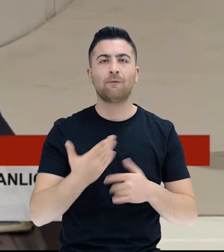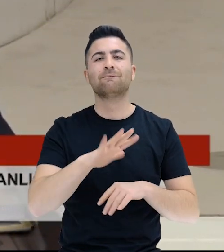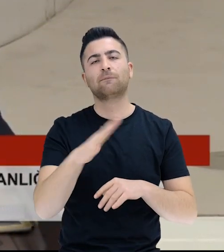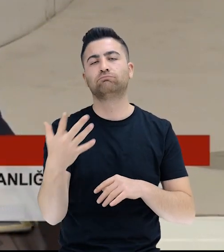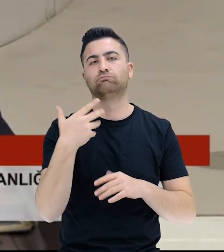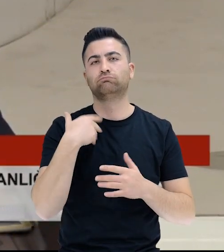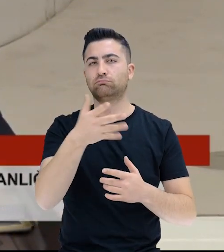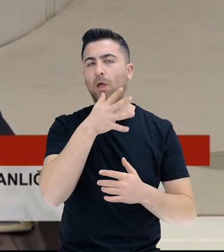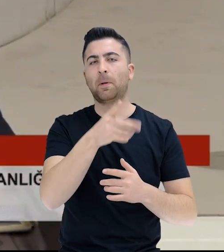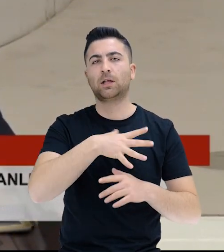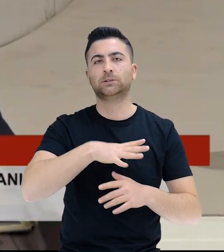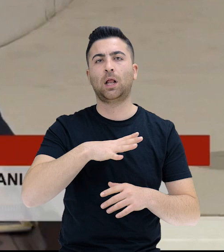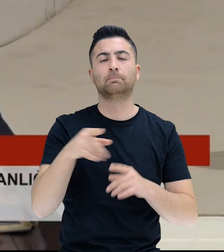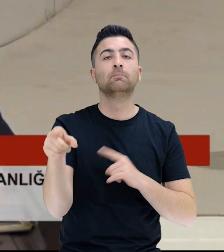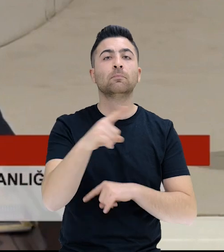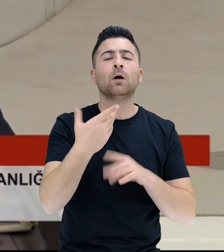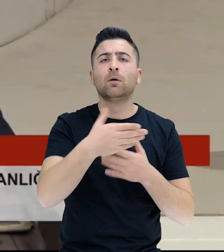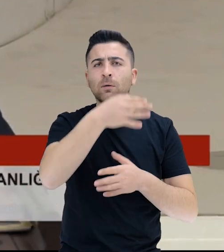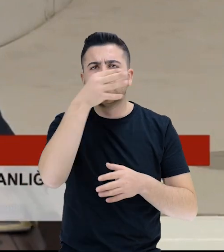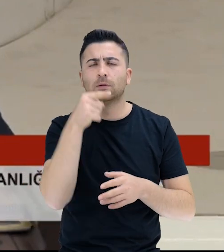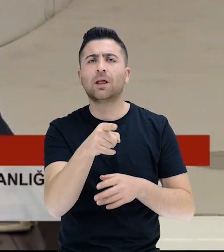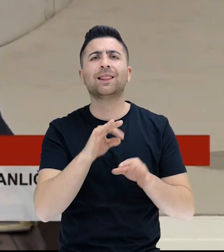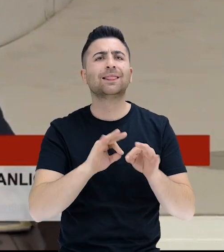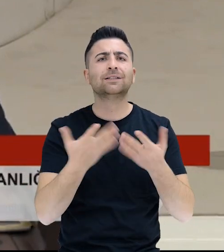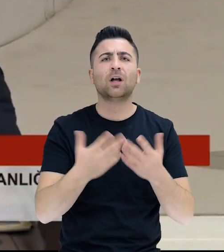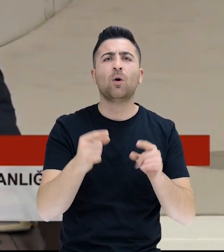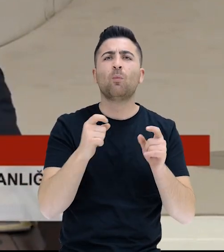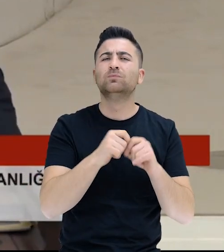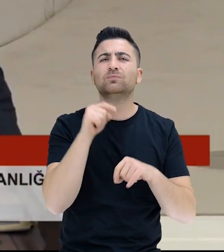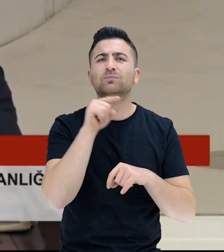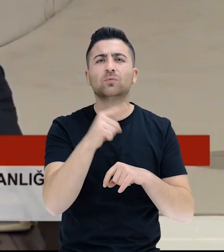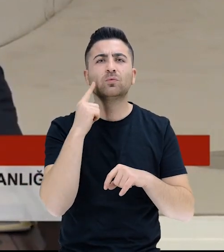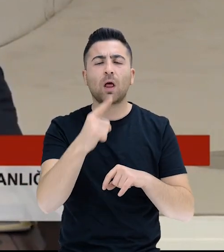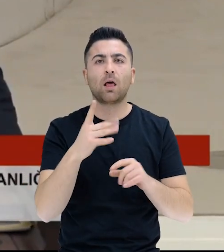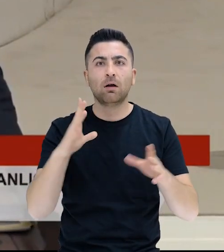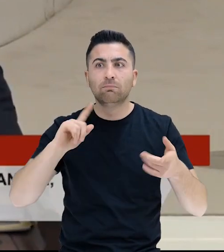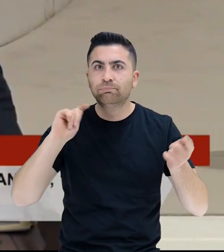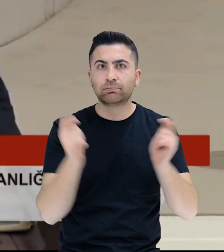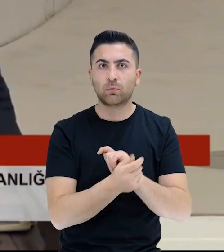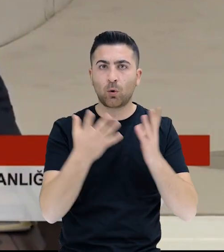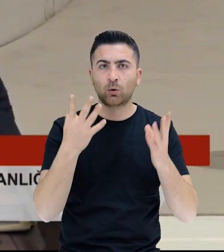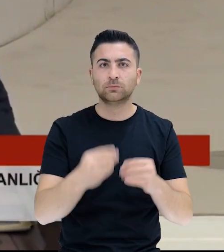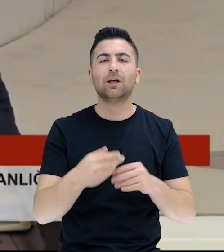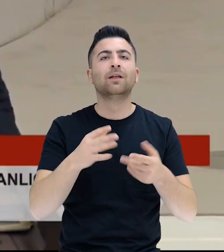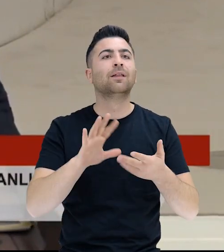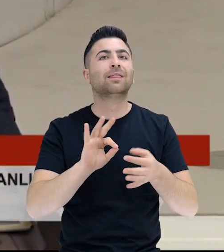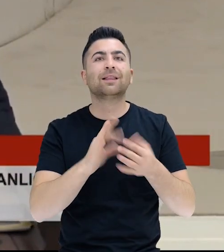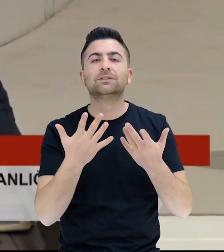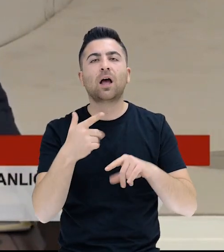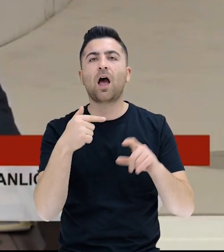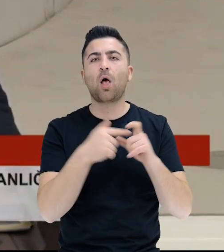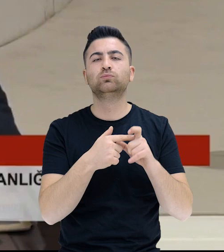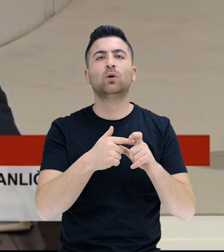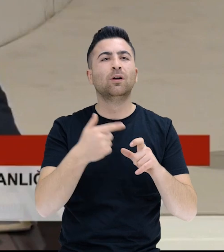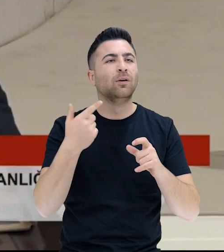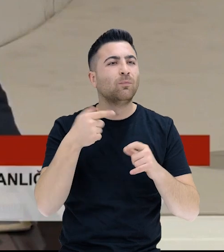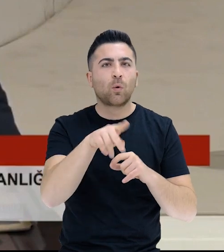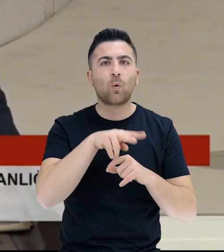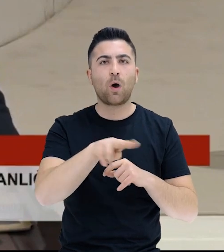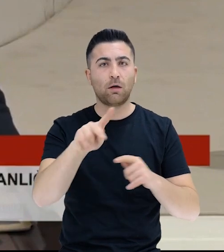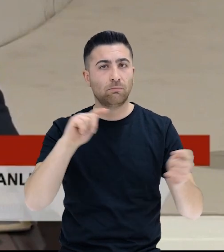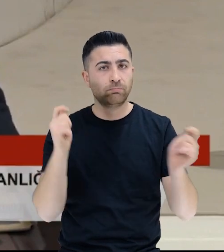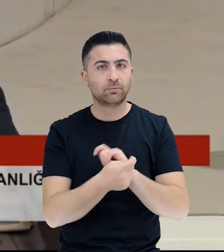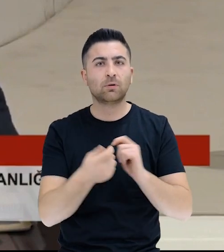söylemiyorsunuz. Ve şunu bilmenizi istiyoruz: uyuşturucuda nasıl bonsai'nin rotasını değiştirmişsek, nasıl eroin'in